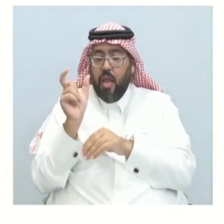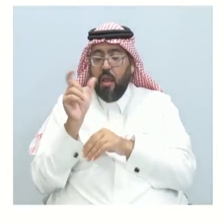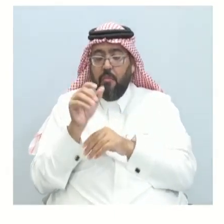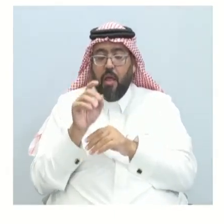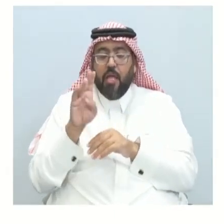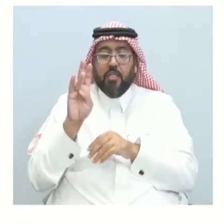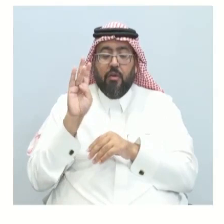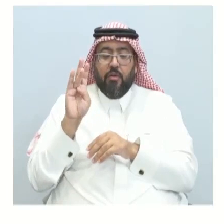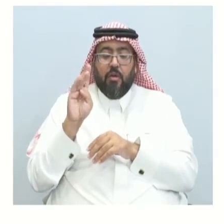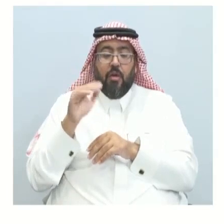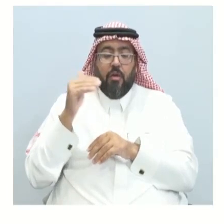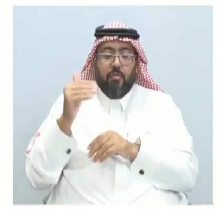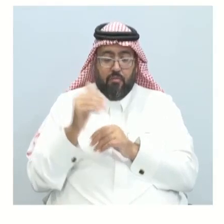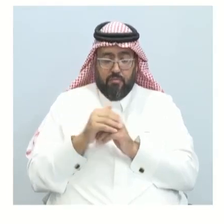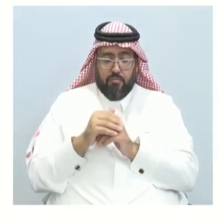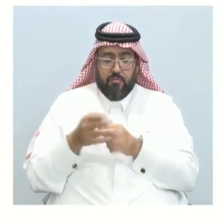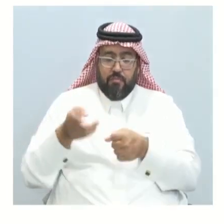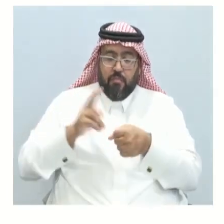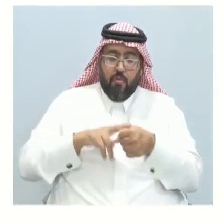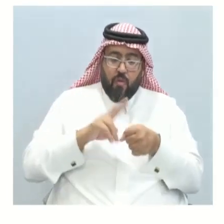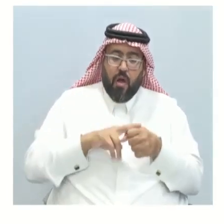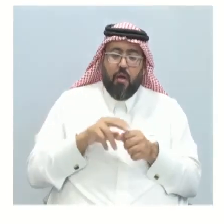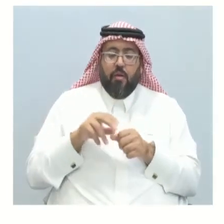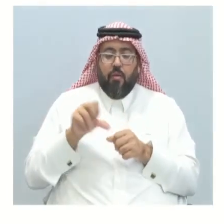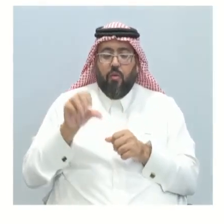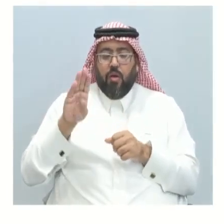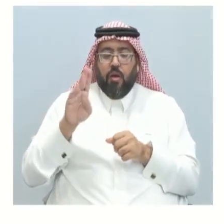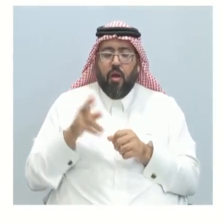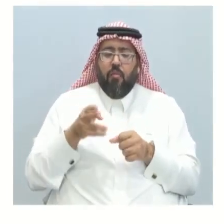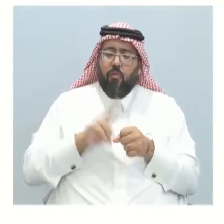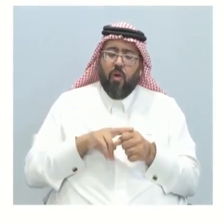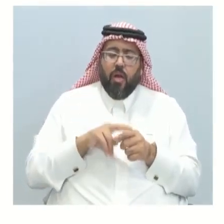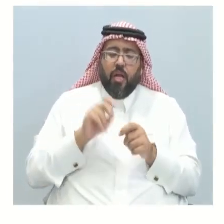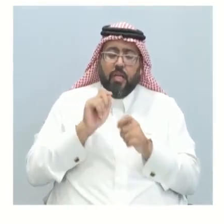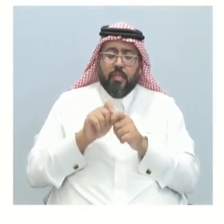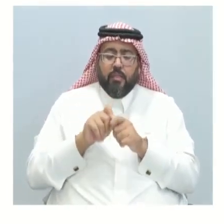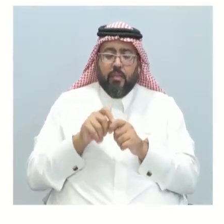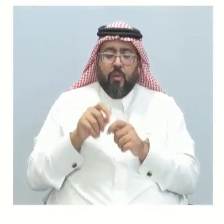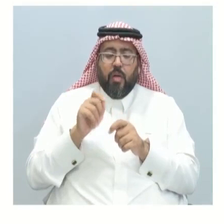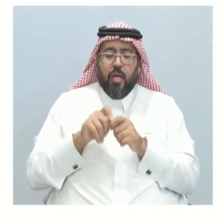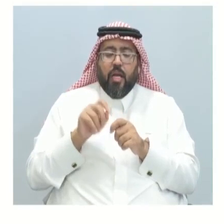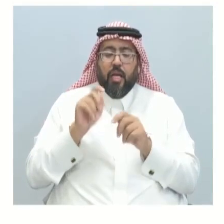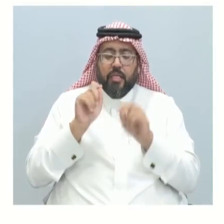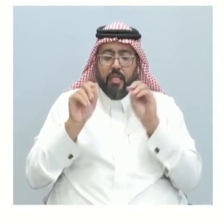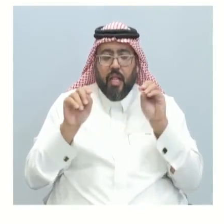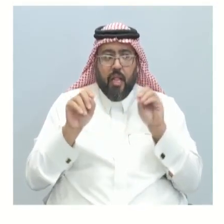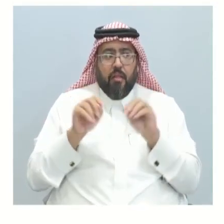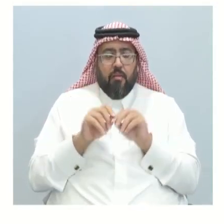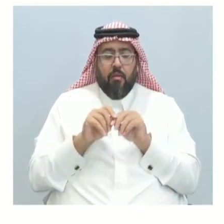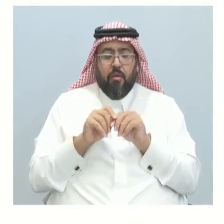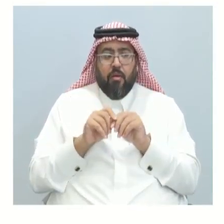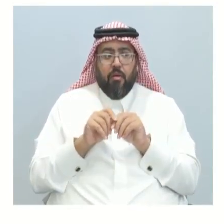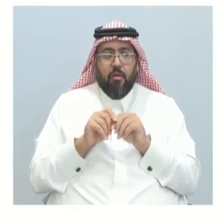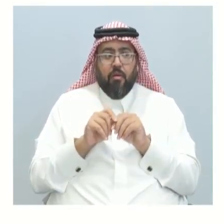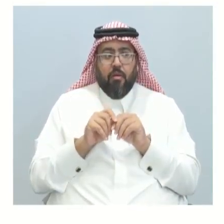بالزوجه خيرا اوصى النبي صلى الله عليه وسلم بالزوجه خيرا واستوصوا بالنساء خيرا